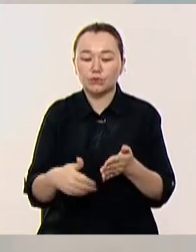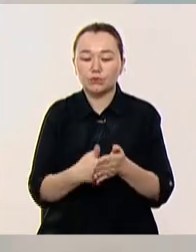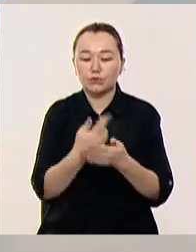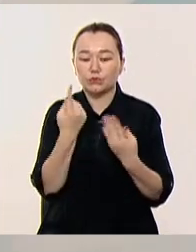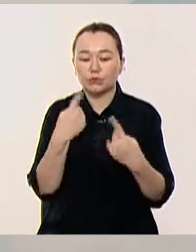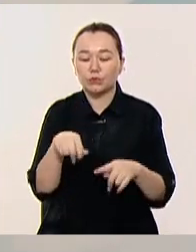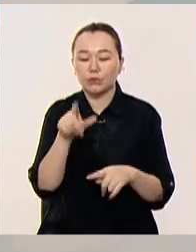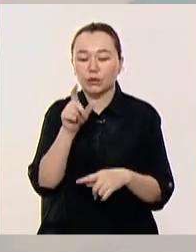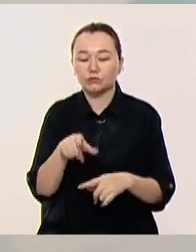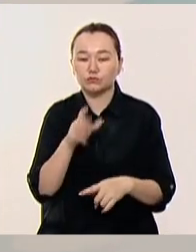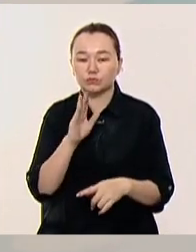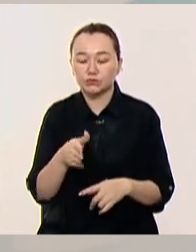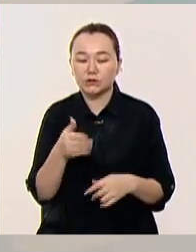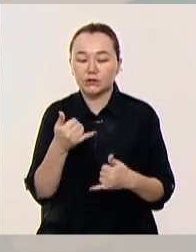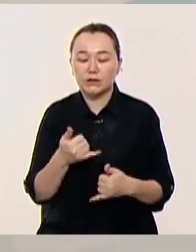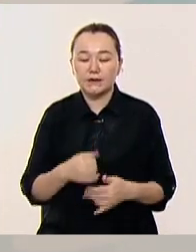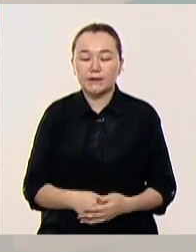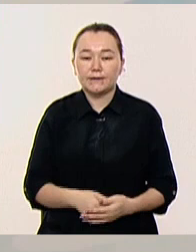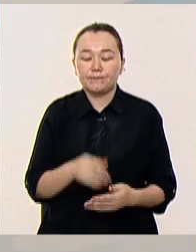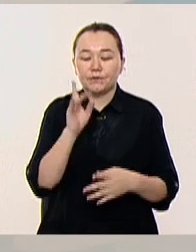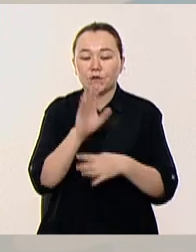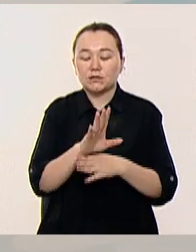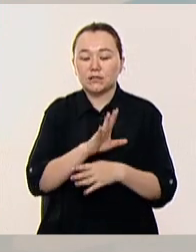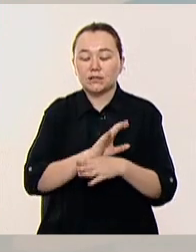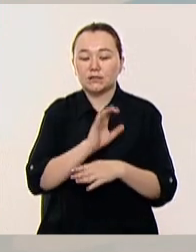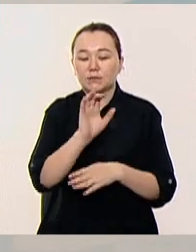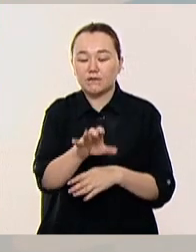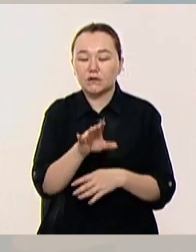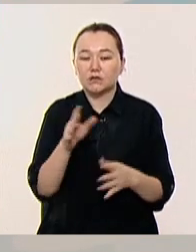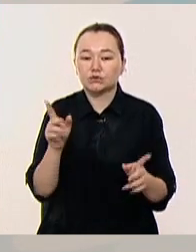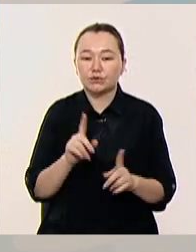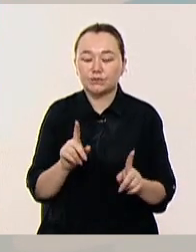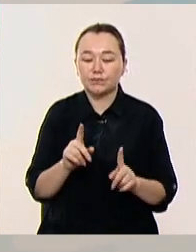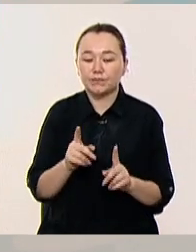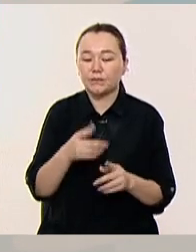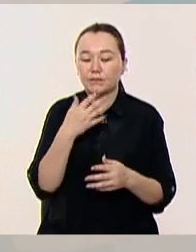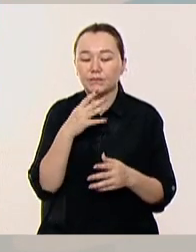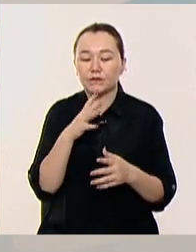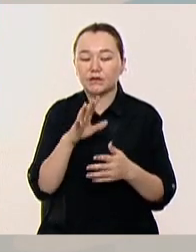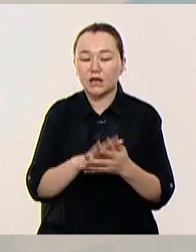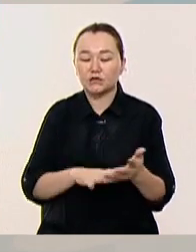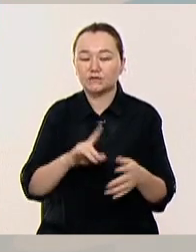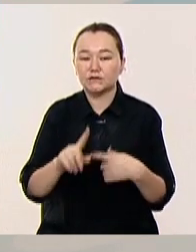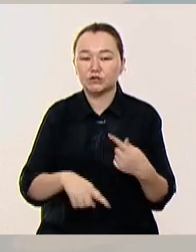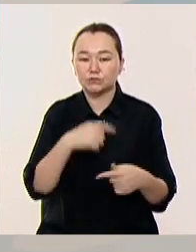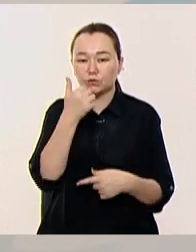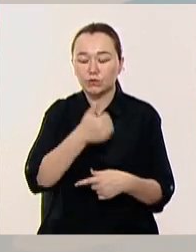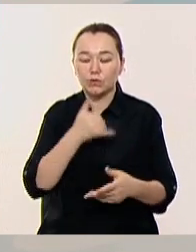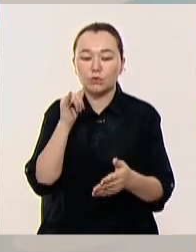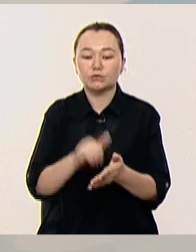обновленные. Территориальное подразделение направлено указание, чтобы в последующем, на следующий год при